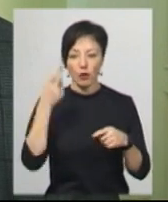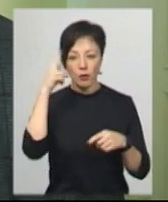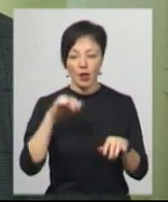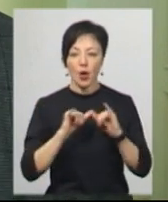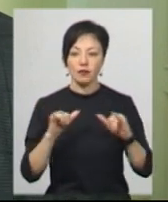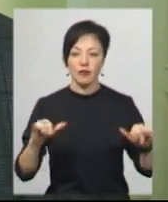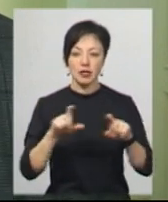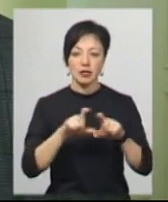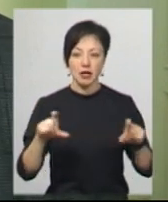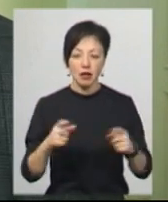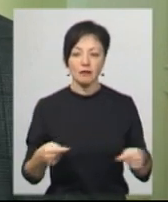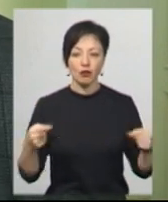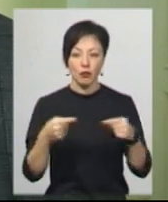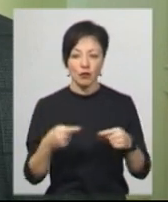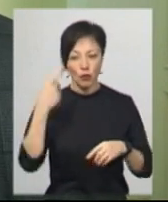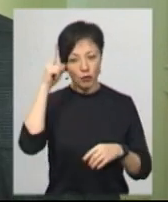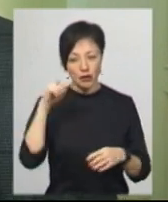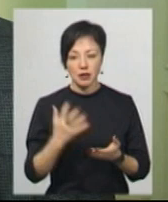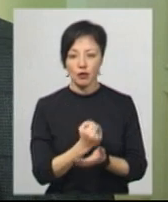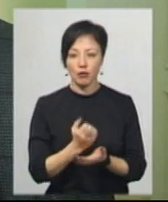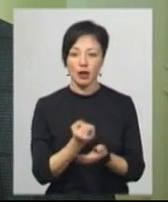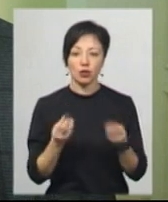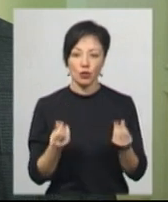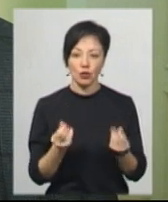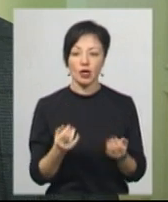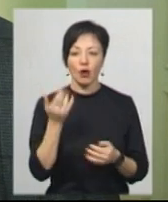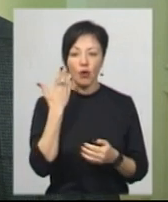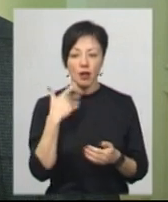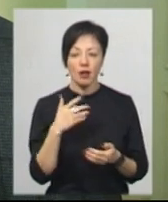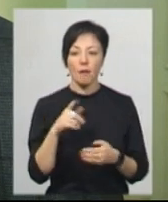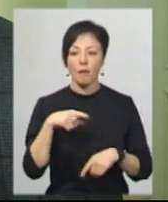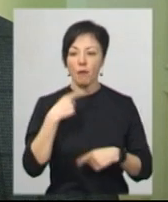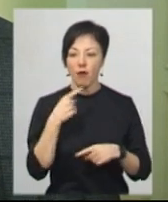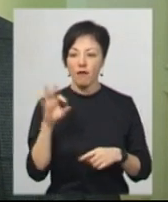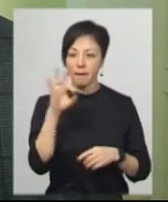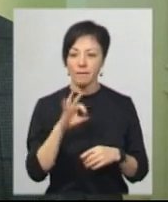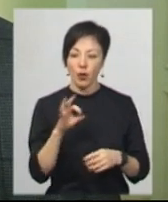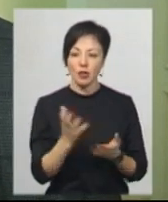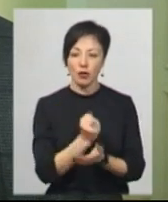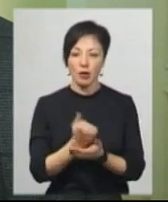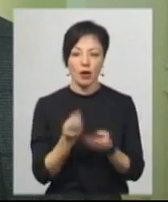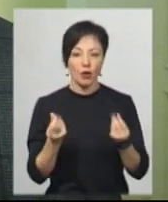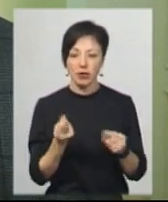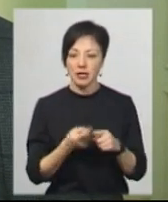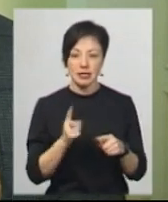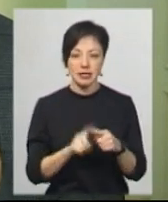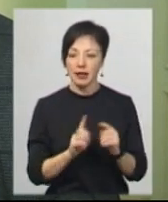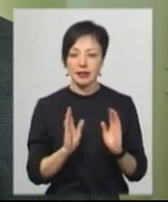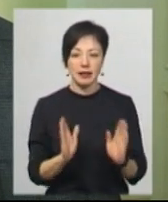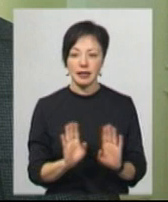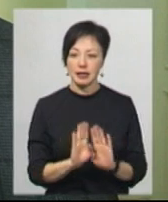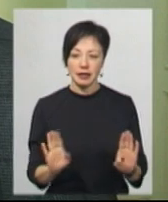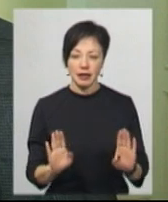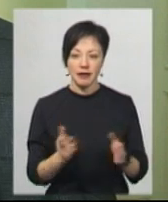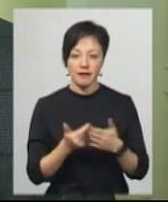розвивати заклад, відповідно вміло заробляти кошти. І коли мова йде останнім часом про заробляння коштів, це не